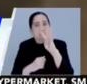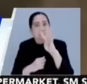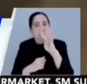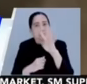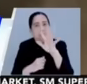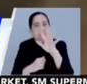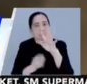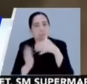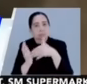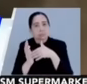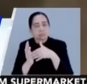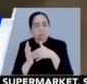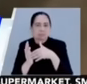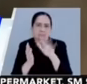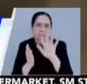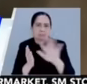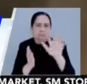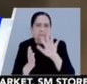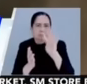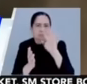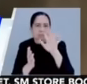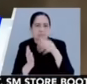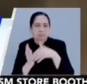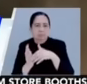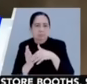45,000 something.